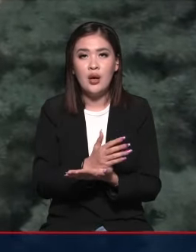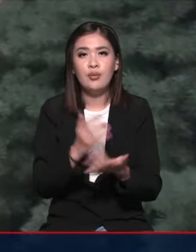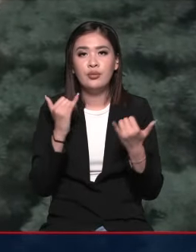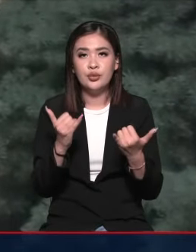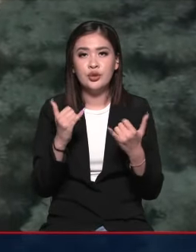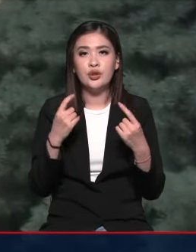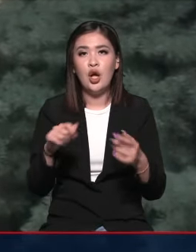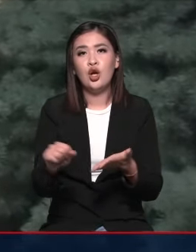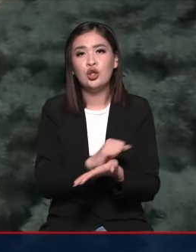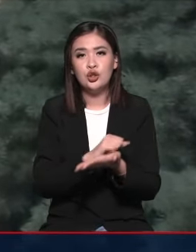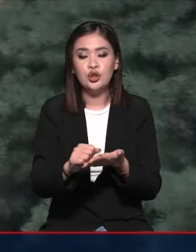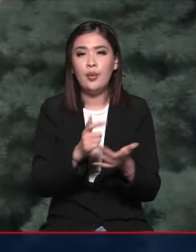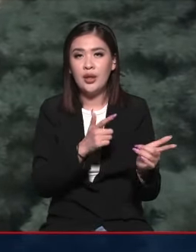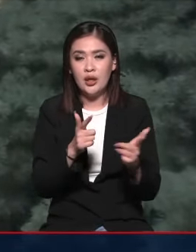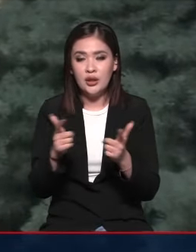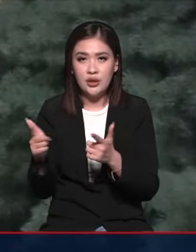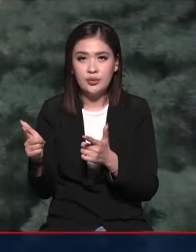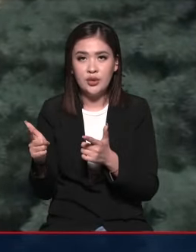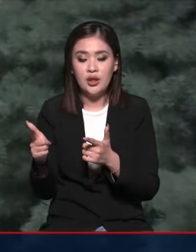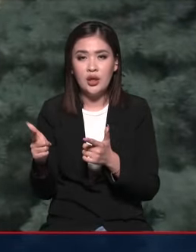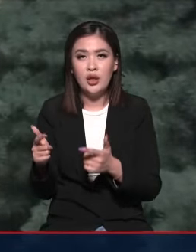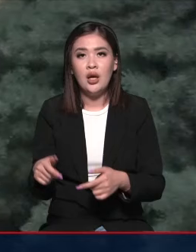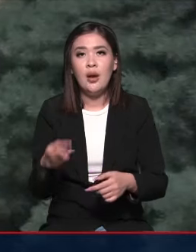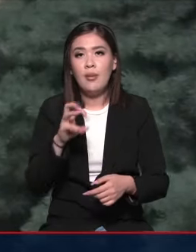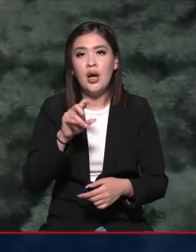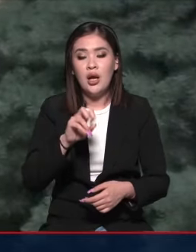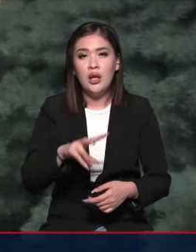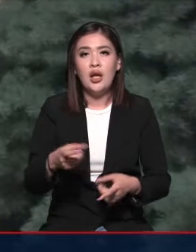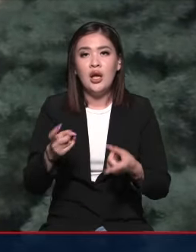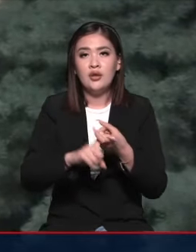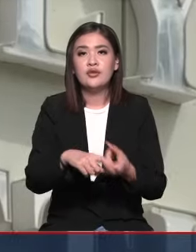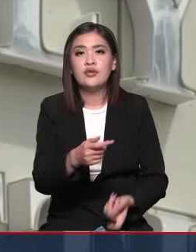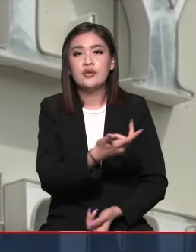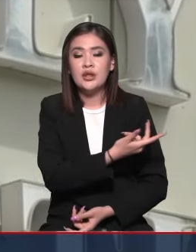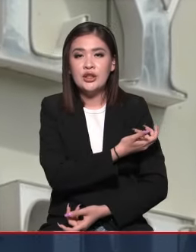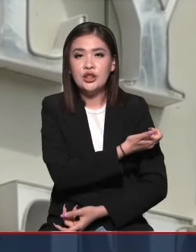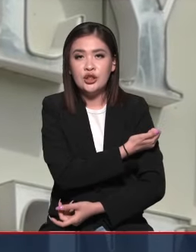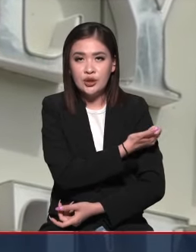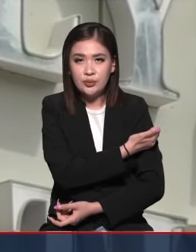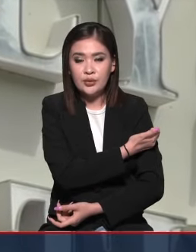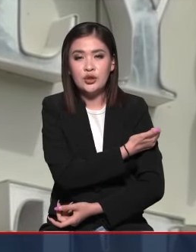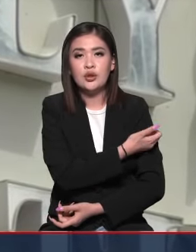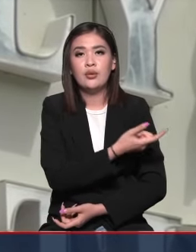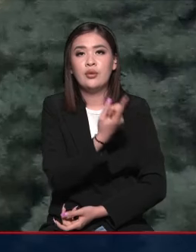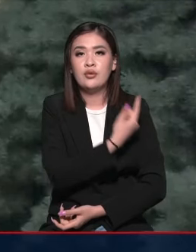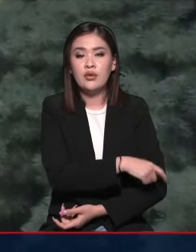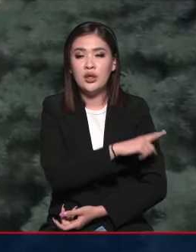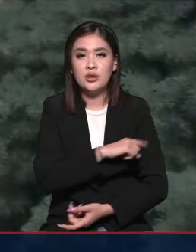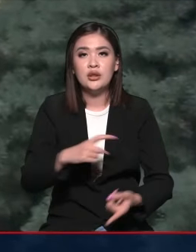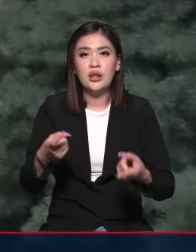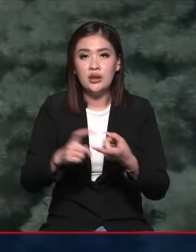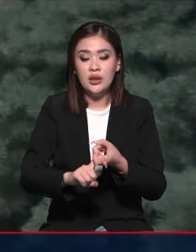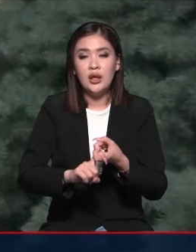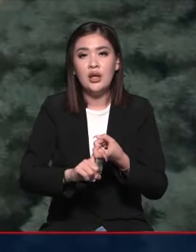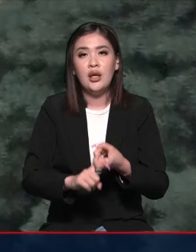сатып ап құжаттарын рәсімдеуде. Қазір маралдарға ветеринария жағынан чиптеу келеді. Жергілікті ветстанцияның